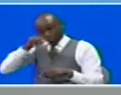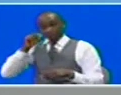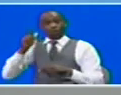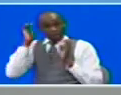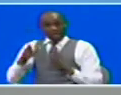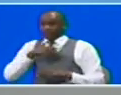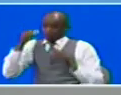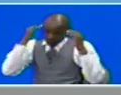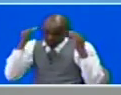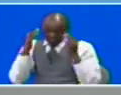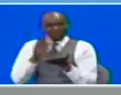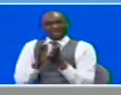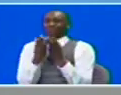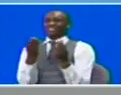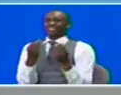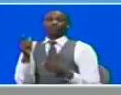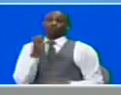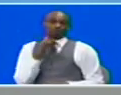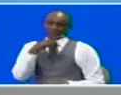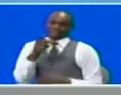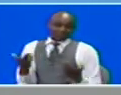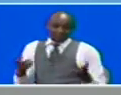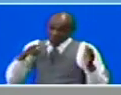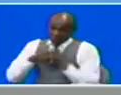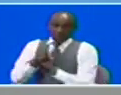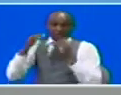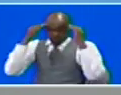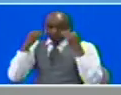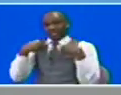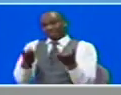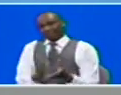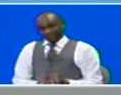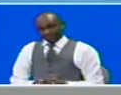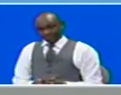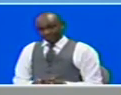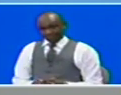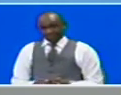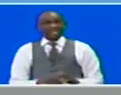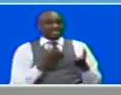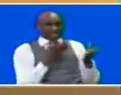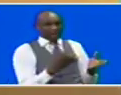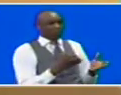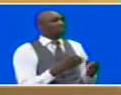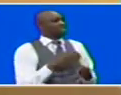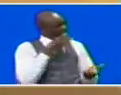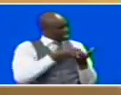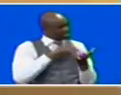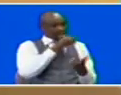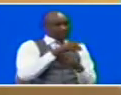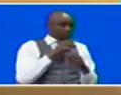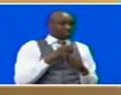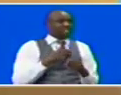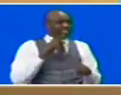kotini, na itakuwa rahisi. Kesho yake asubuhi utapata ya kwamba koti imempatia idhini. Na kuwa na cheti cha masomo ni hakikisho ya uongozi